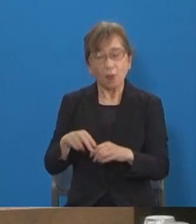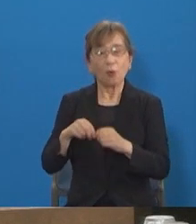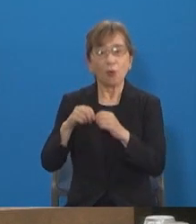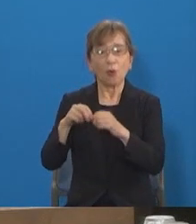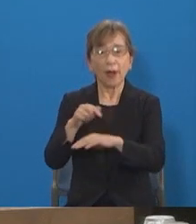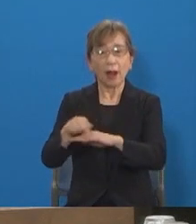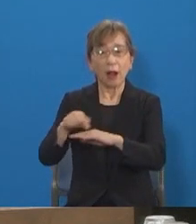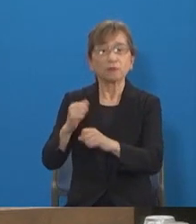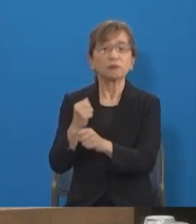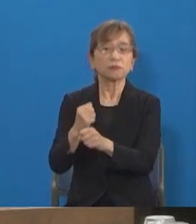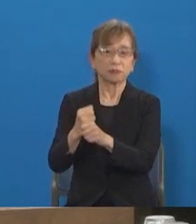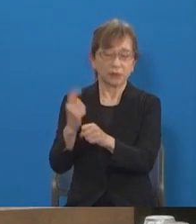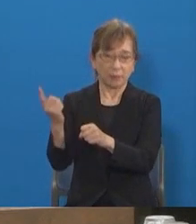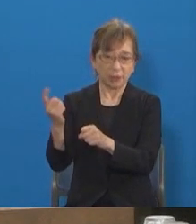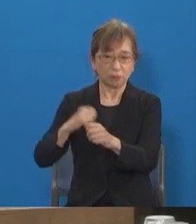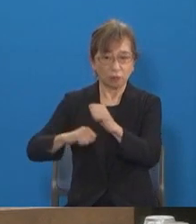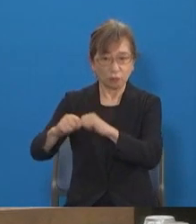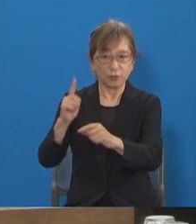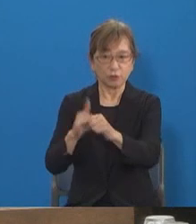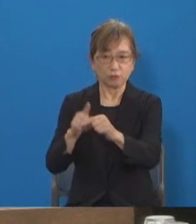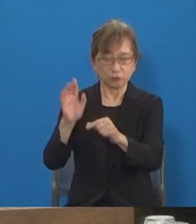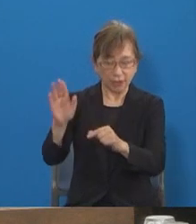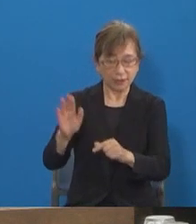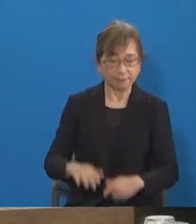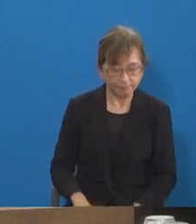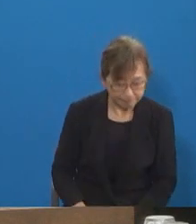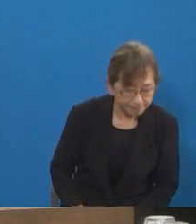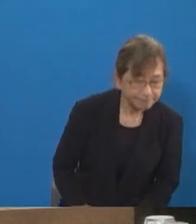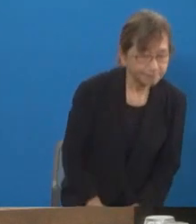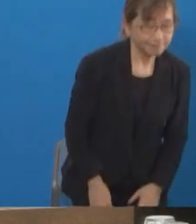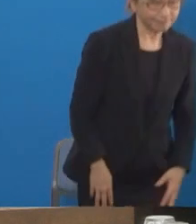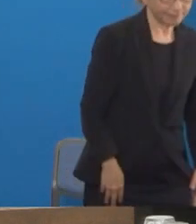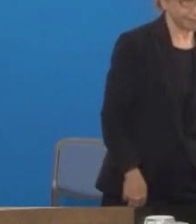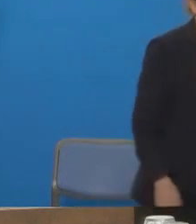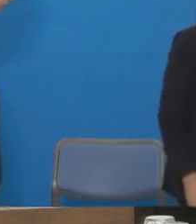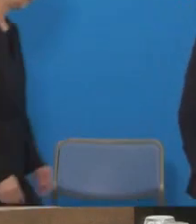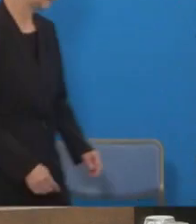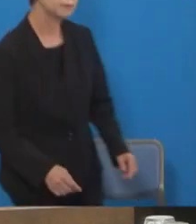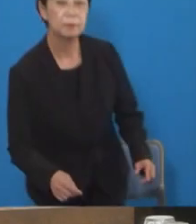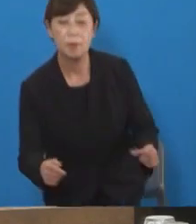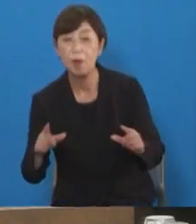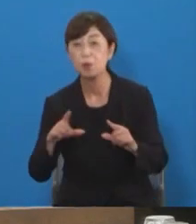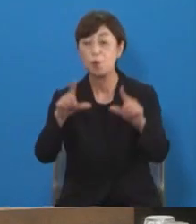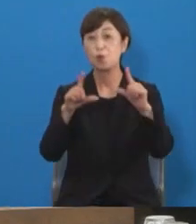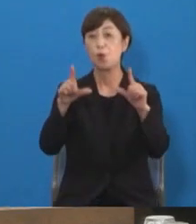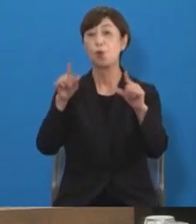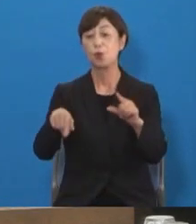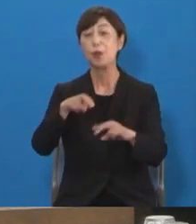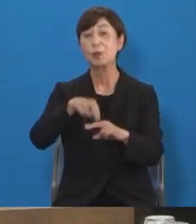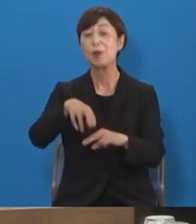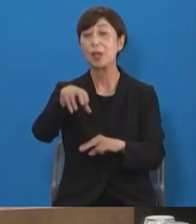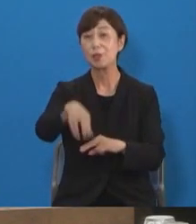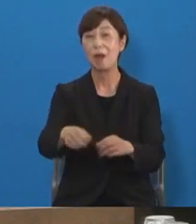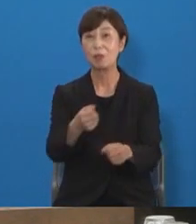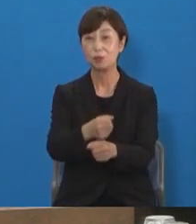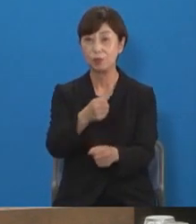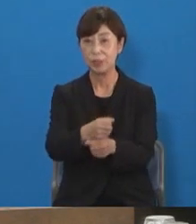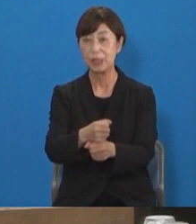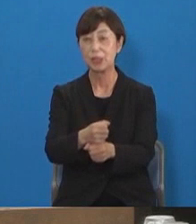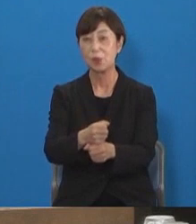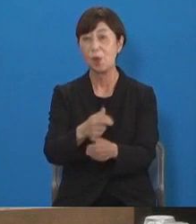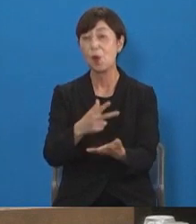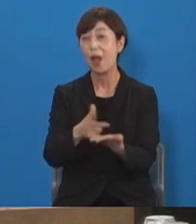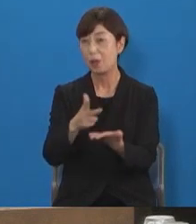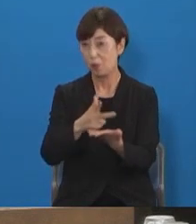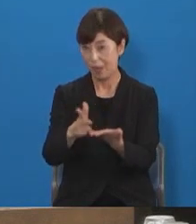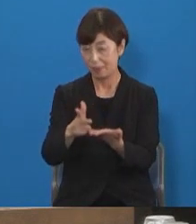チの設置等に取り組まれています。さらに、東京都世田谷区の座れる場作りガイドラインを策定しての取